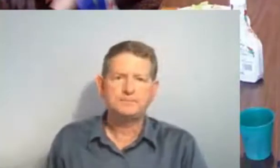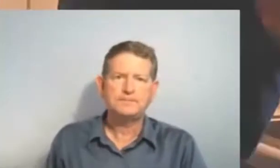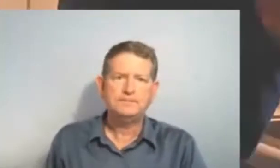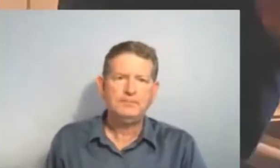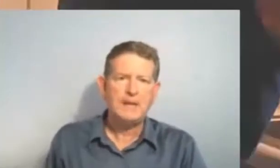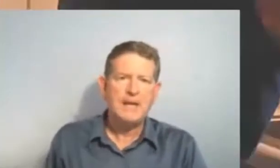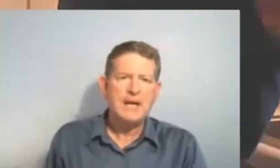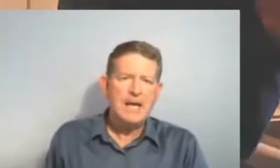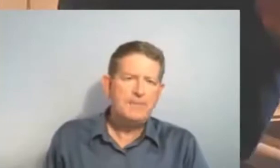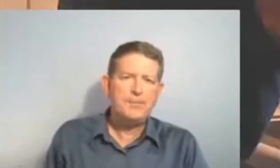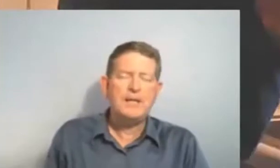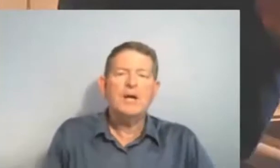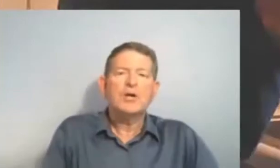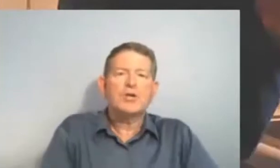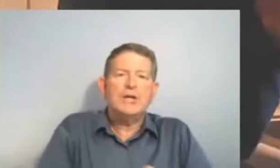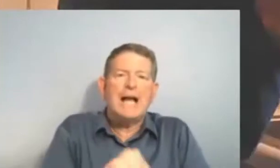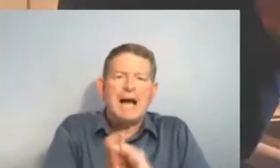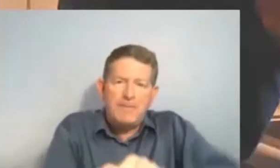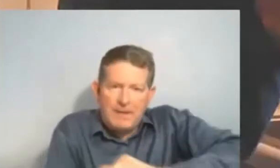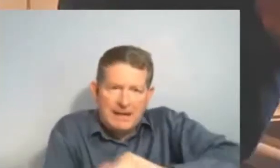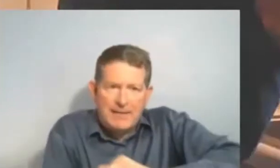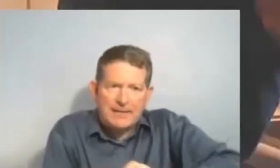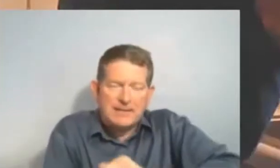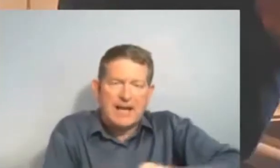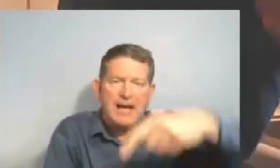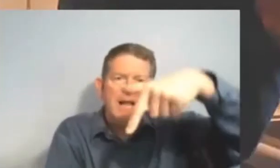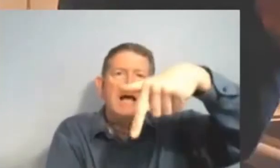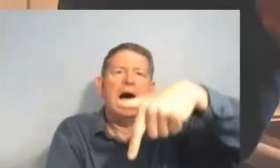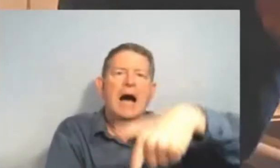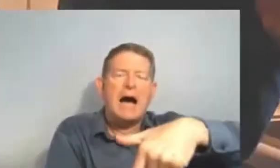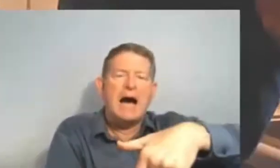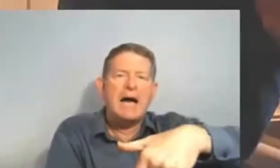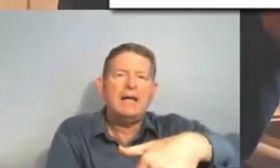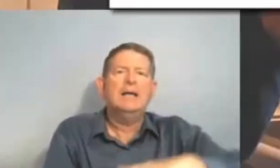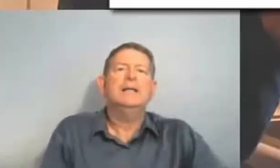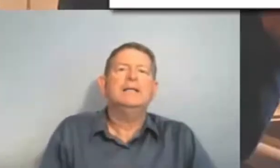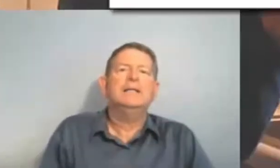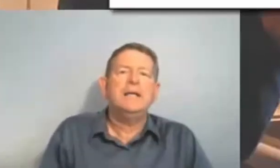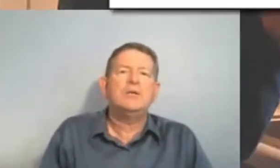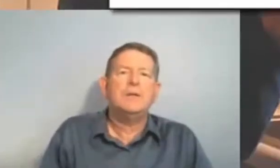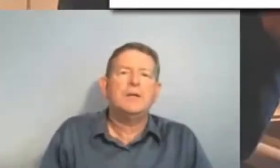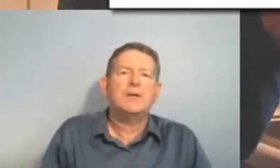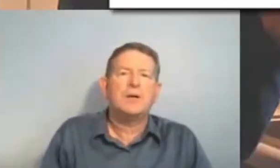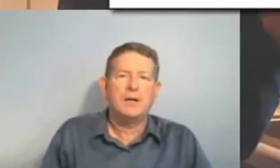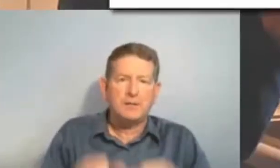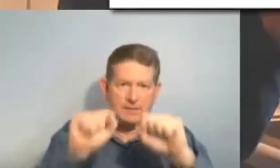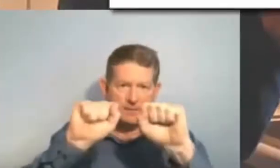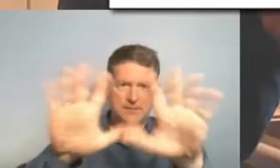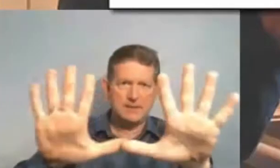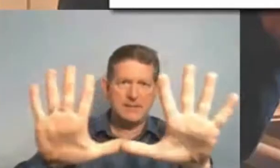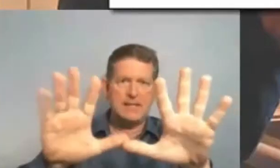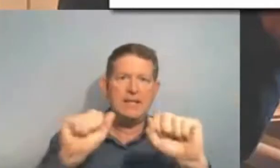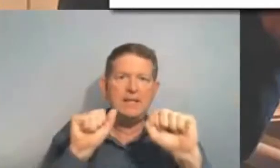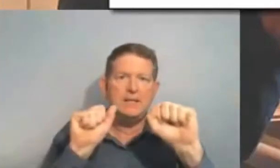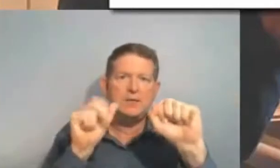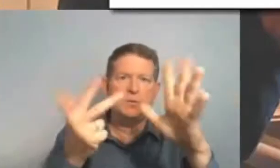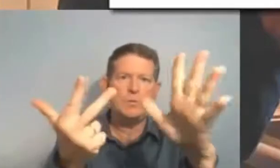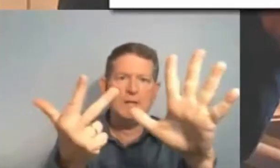18h. Et puis, je lave la vaisselle à 18h30,